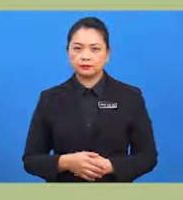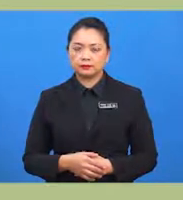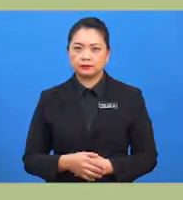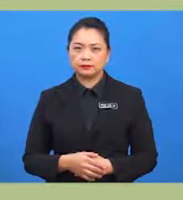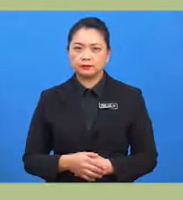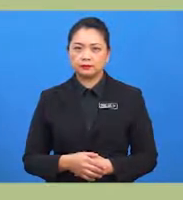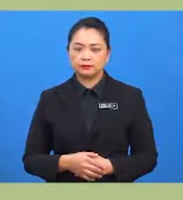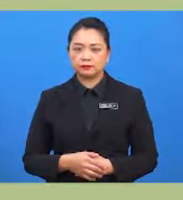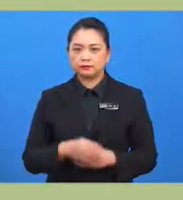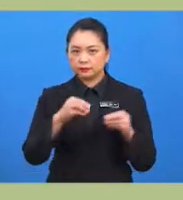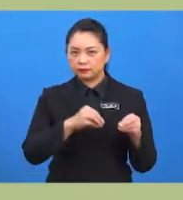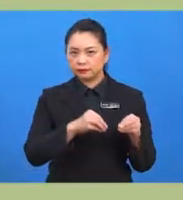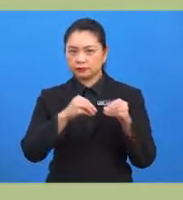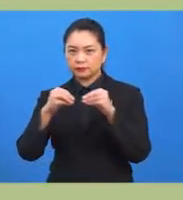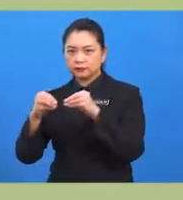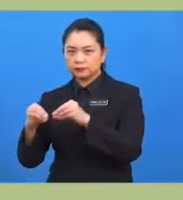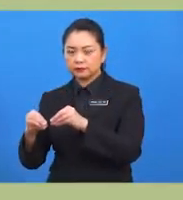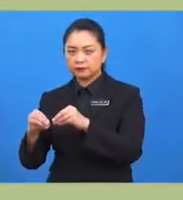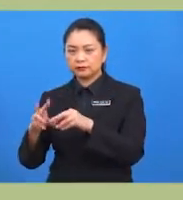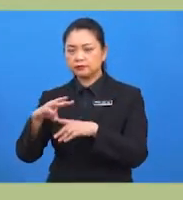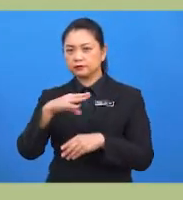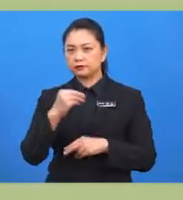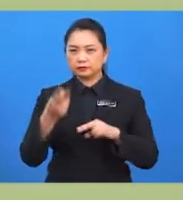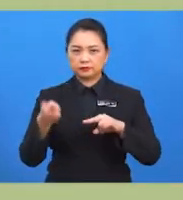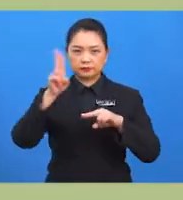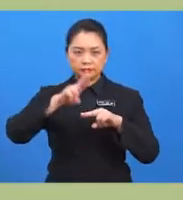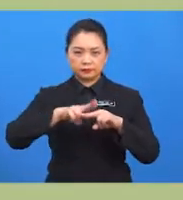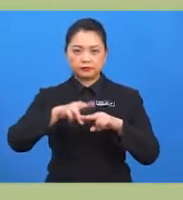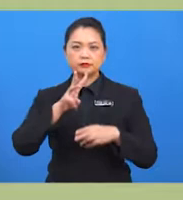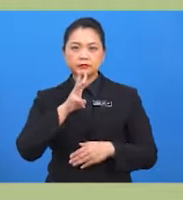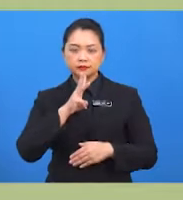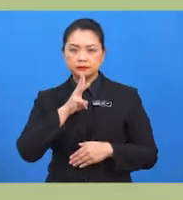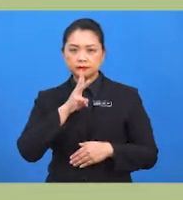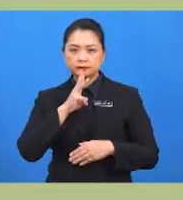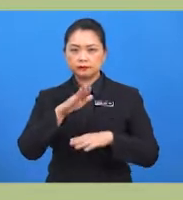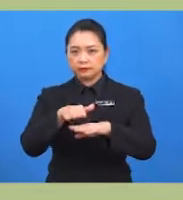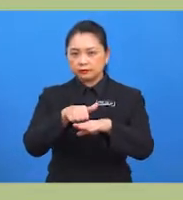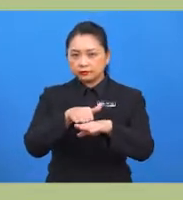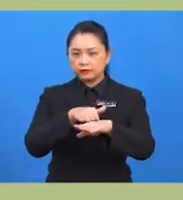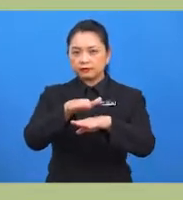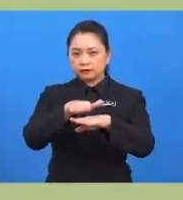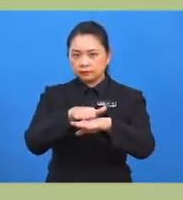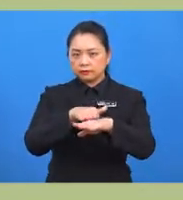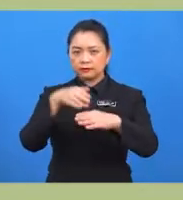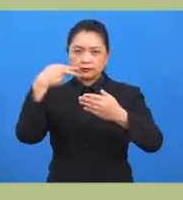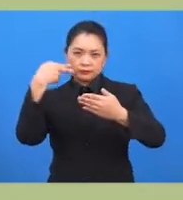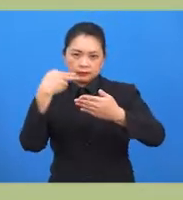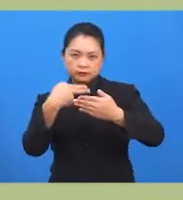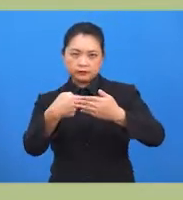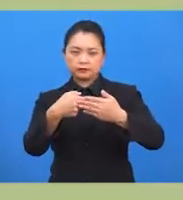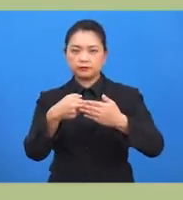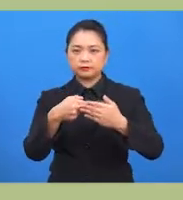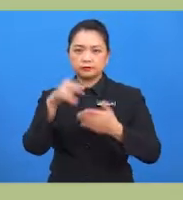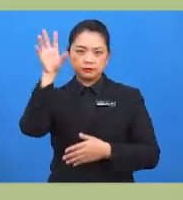kelalang volumetri Tambahkan air suling perlahan-lahan sehingga mencapai tenda sunatan